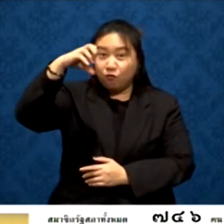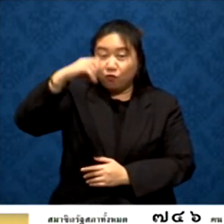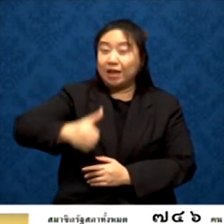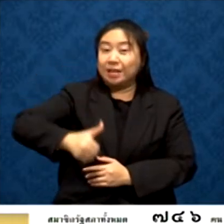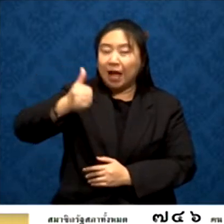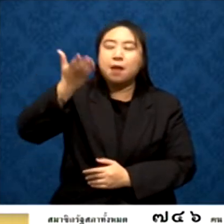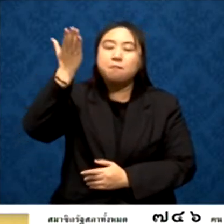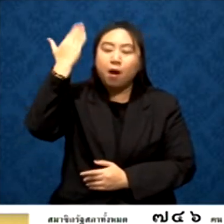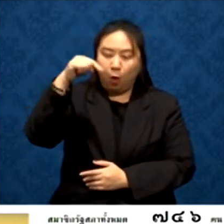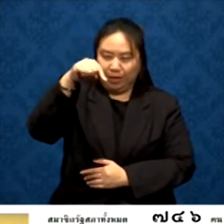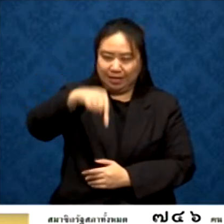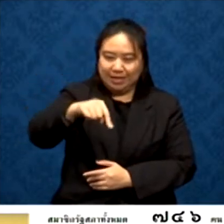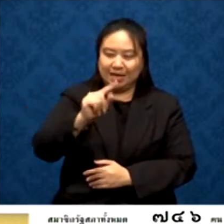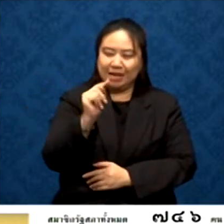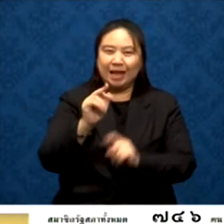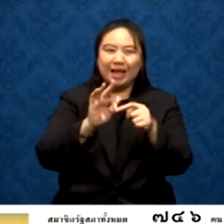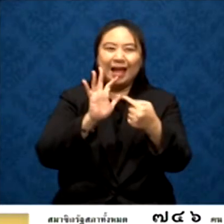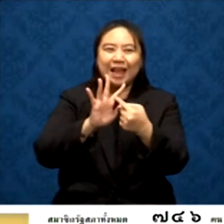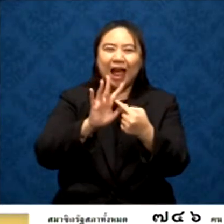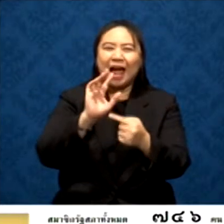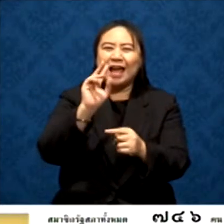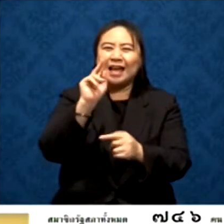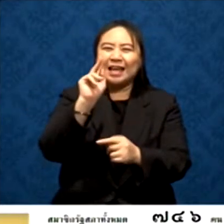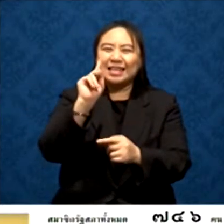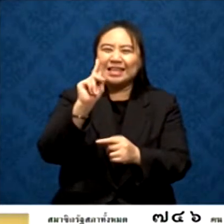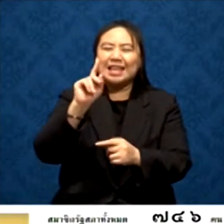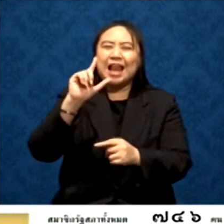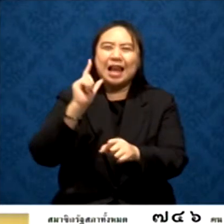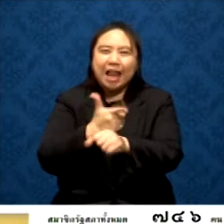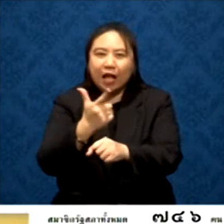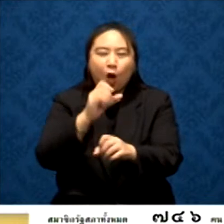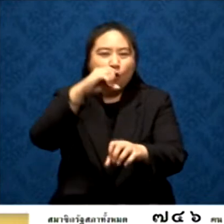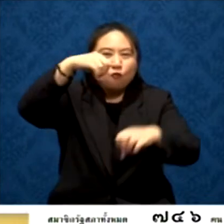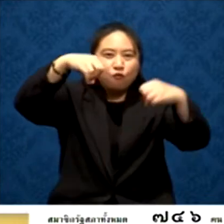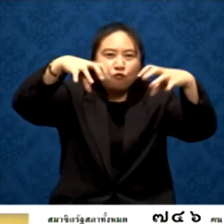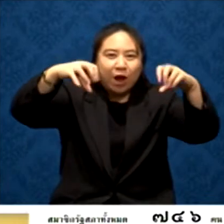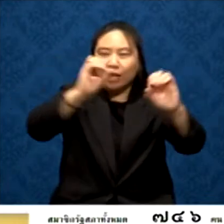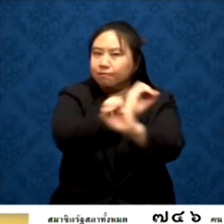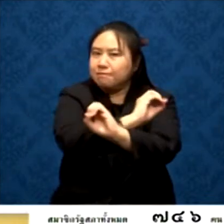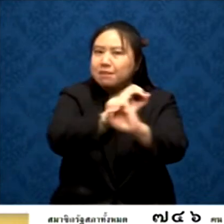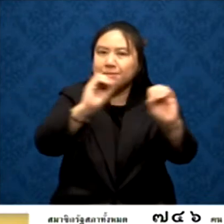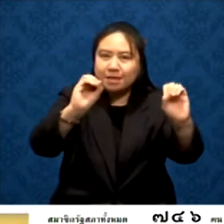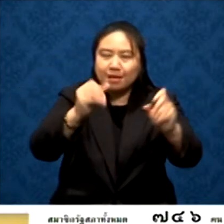หล็กไม่มีไฟเลยทั้งเมืองรัฐบาลโดยเต็งเสงเนี่ยเขาต้อง